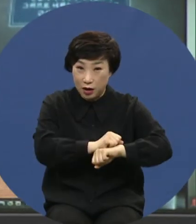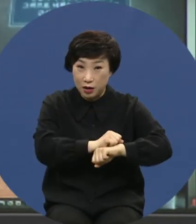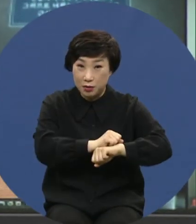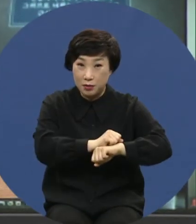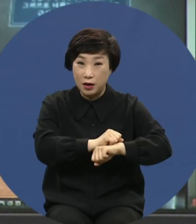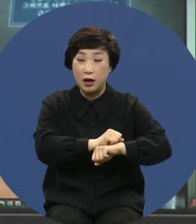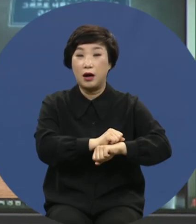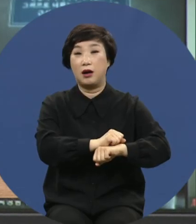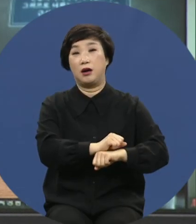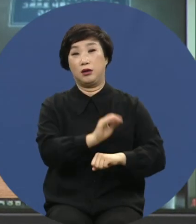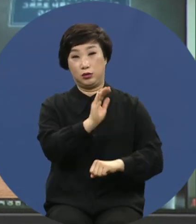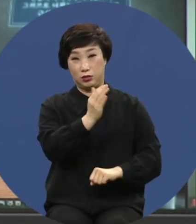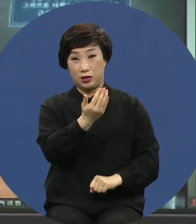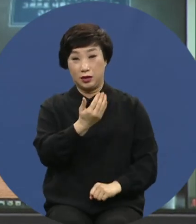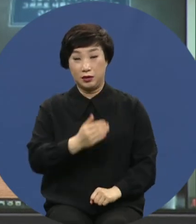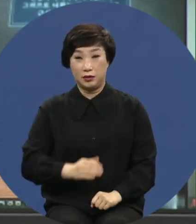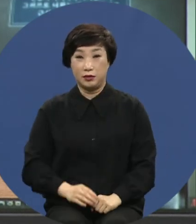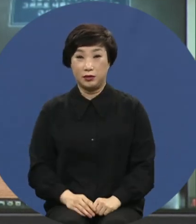멸망하고 마는 것입니다.